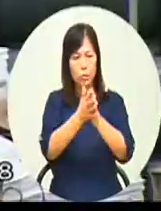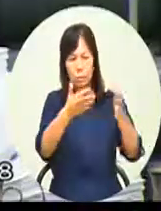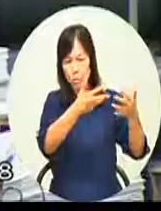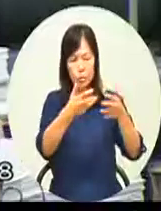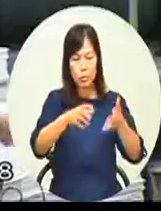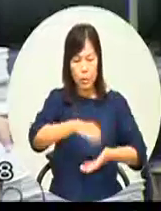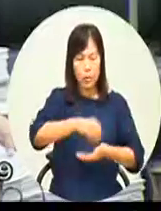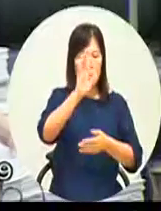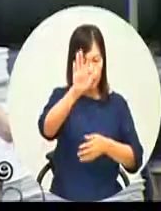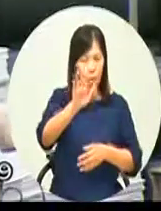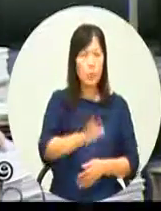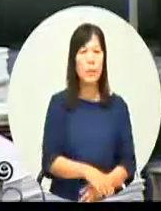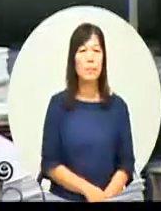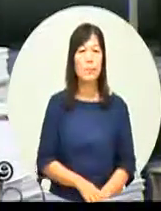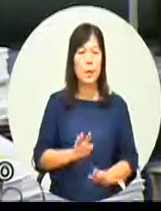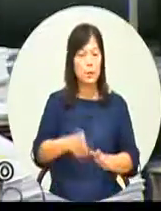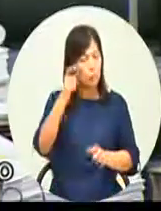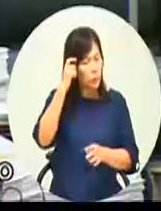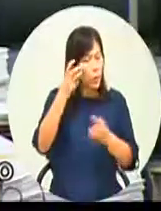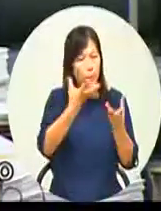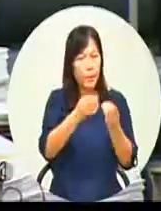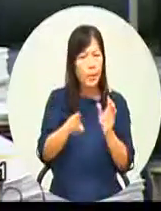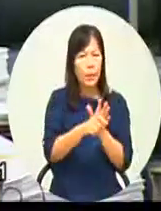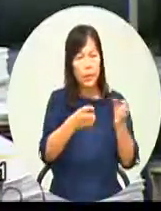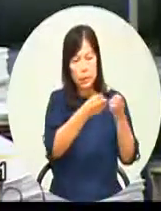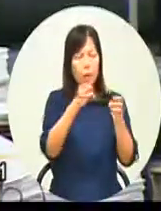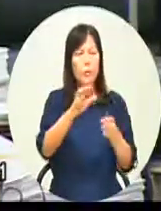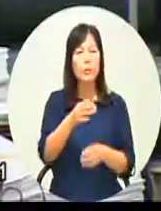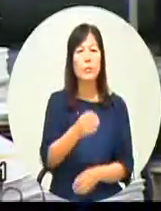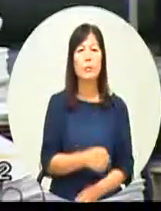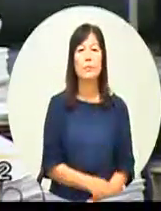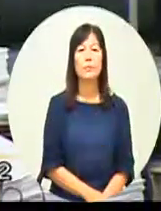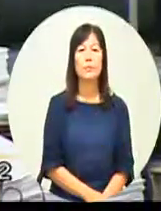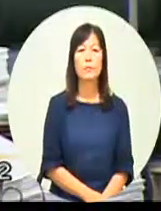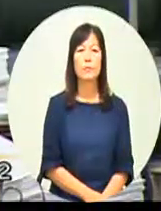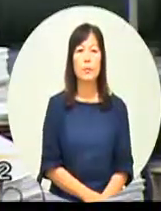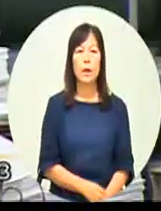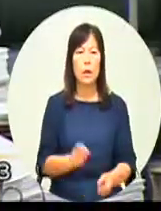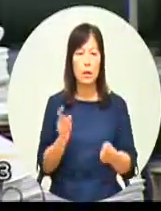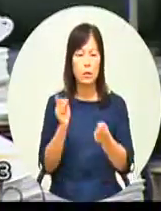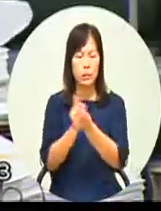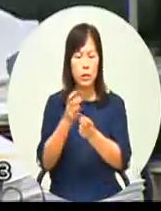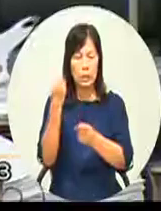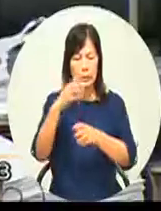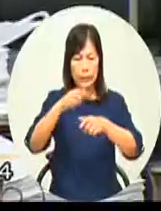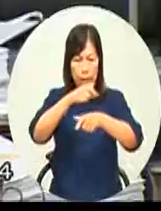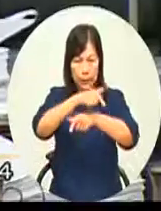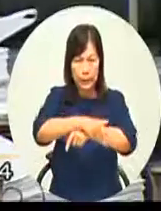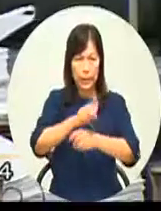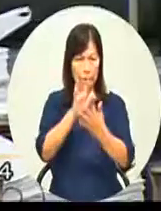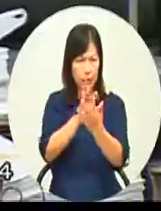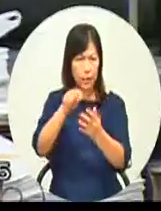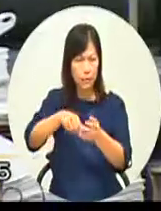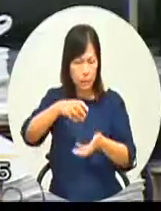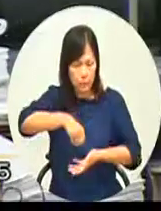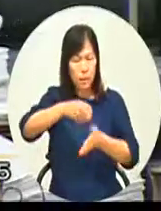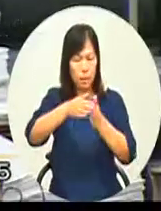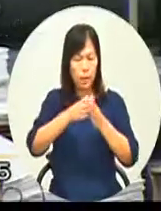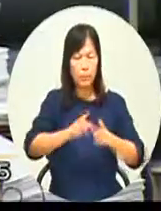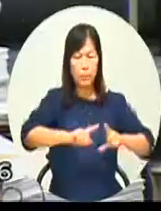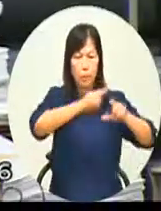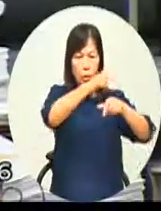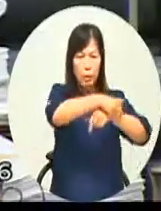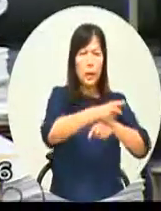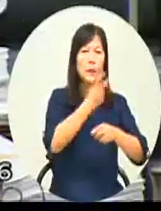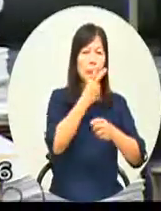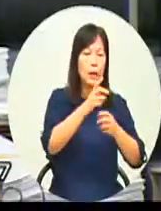再提出来讨论，我今天就没有办法再讨论这个部分。但是呢，新南向的部分我们还是要再提，在东南亚这12个国